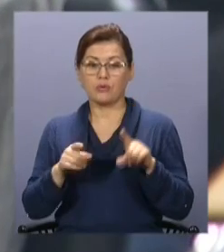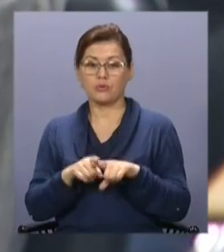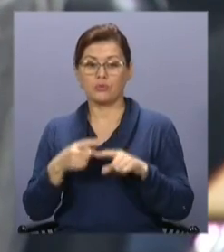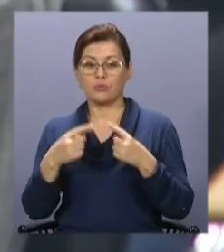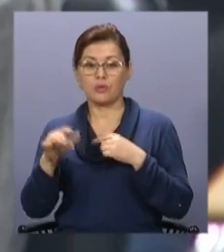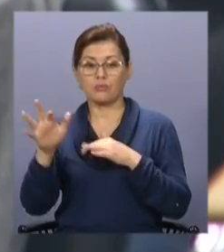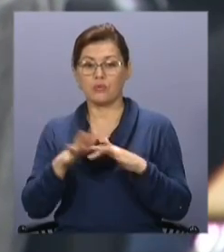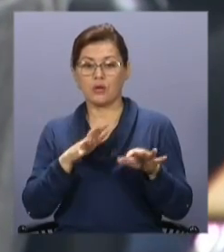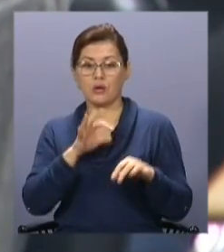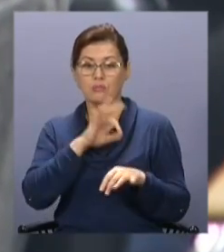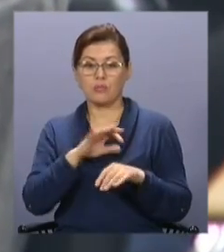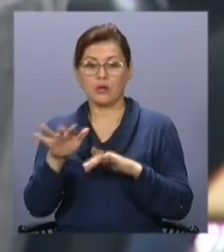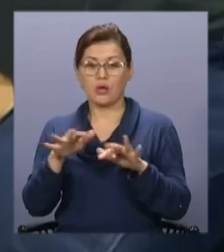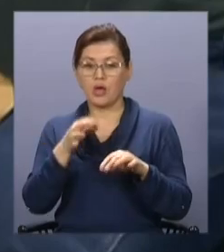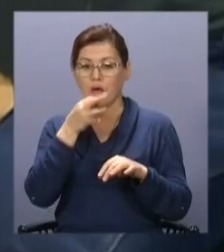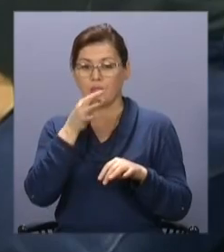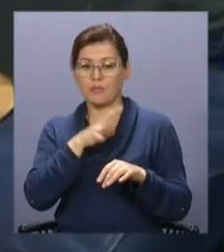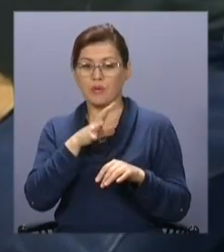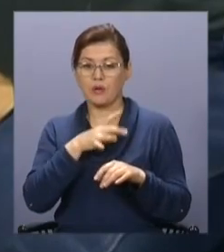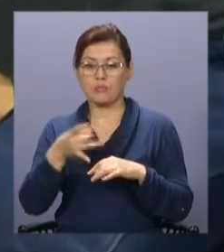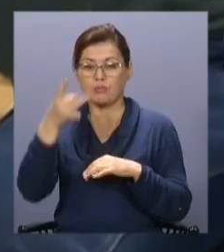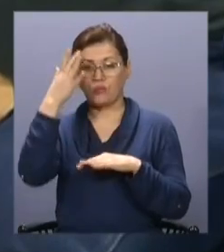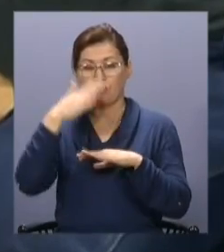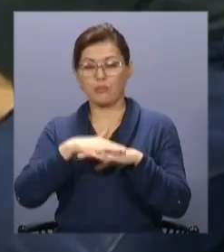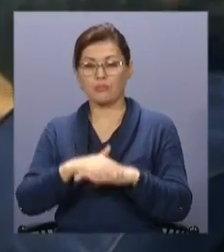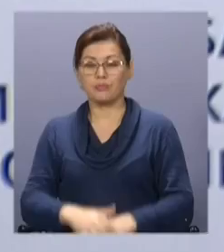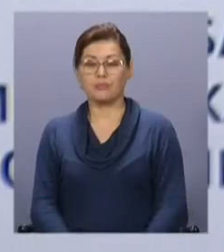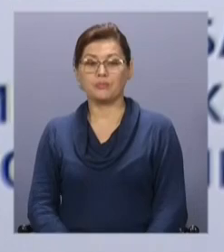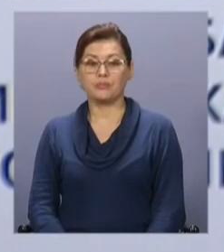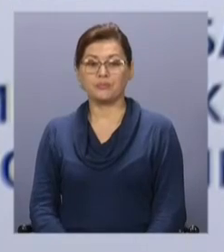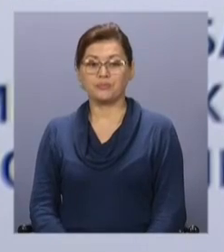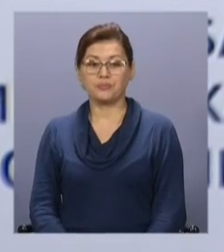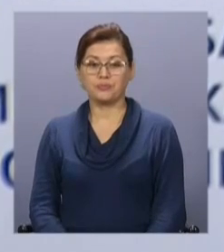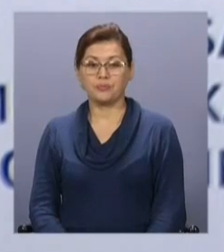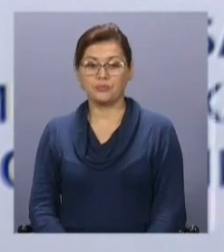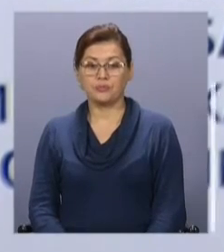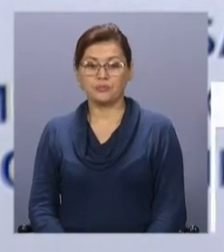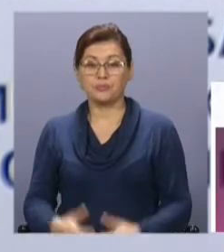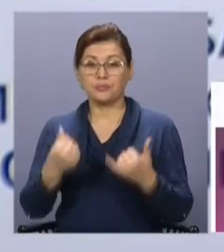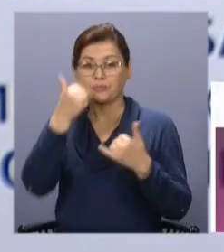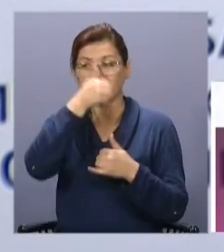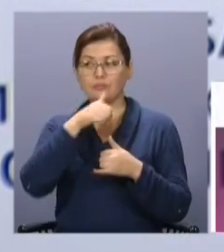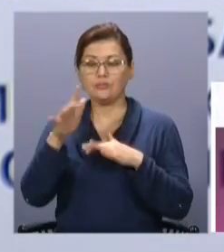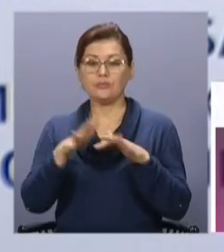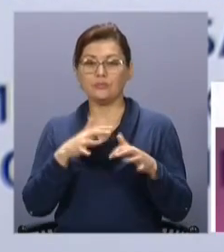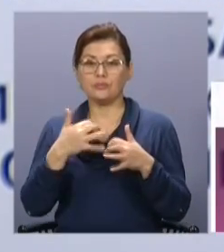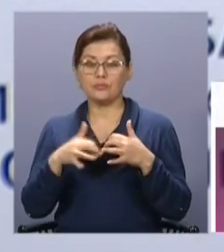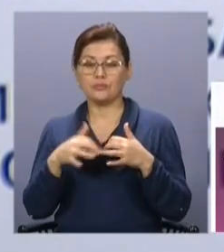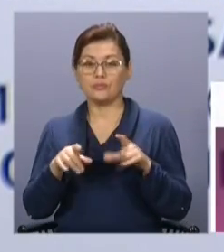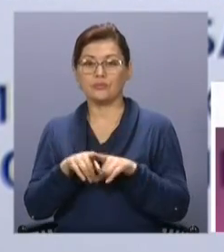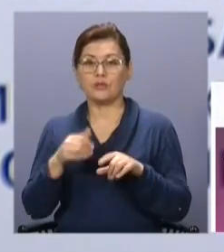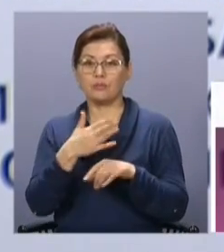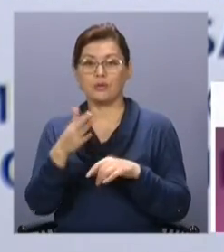де шаралар іске асырылатын болады, деді аудан әкімі. Биылғы жылғы өткізген біздің шараларымыздың ішінде біз жаңа